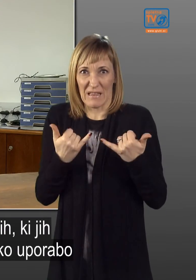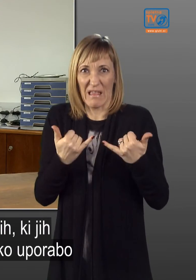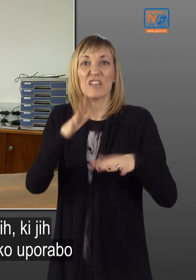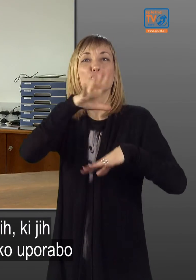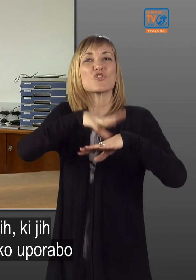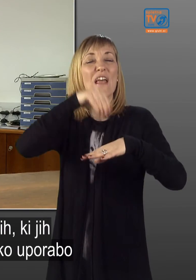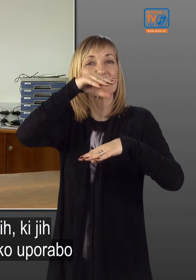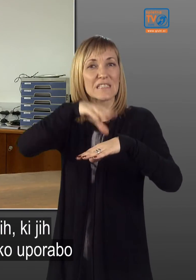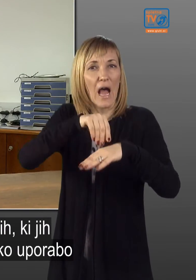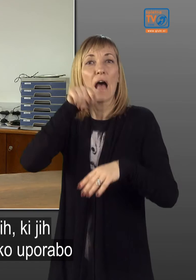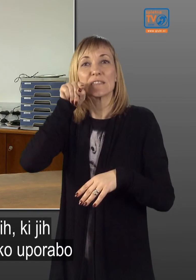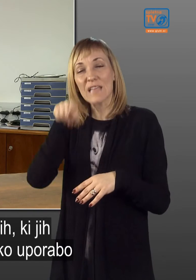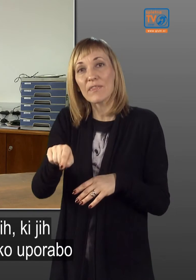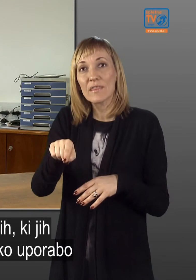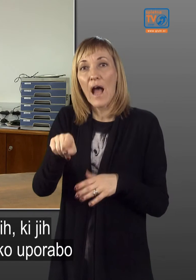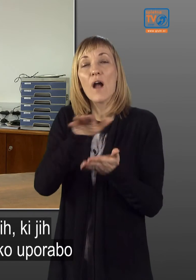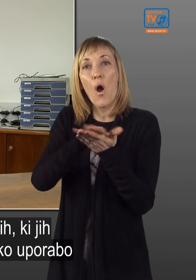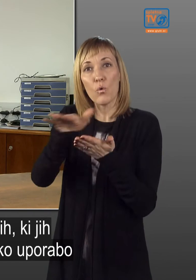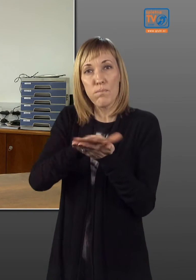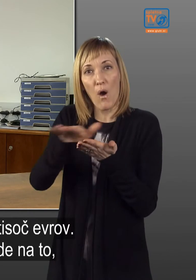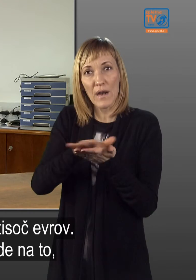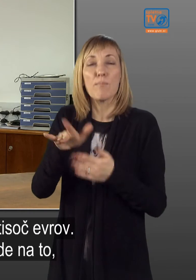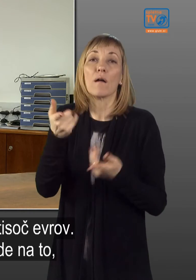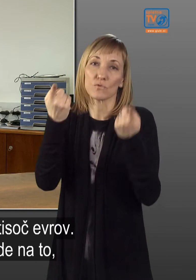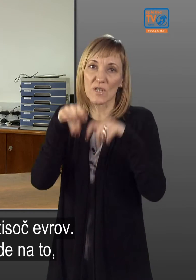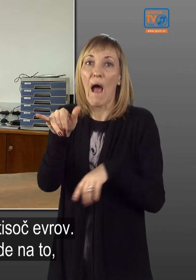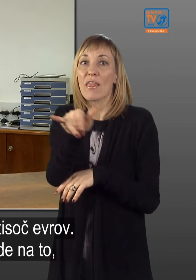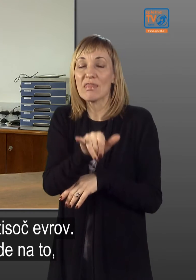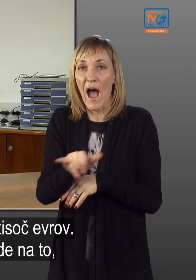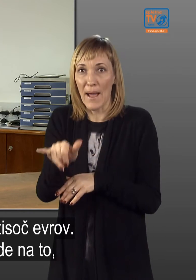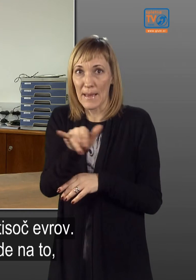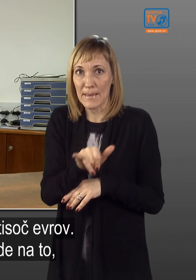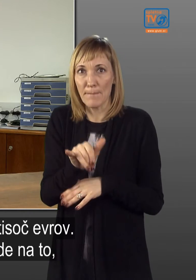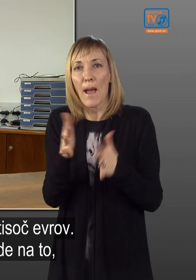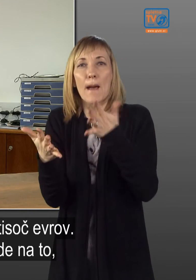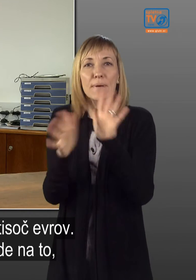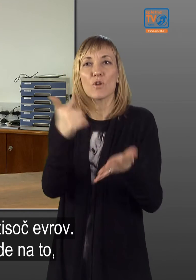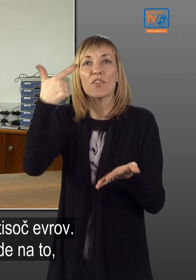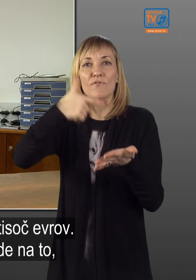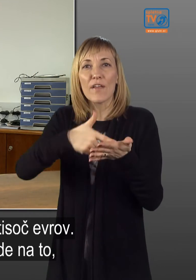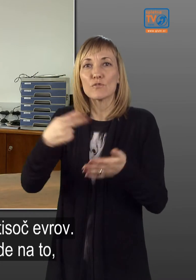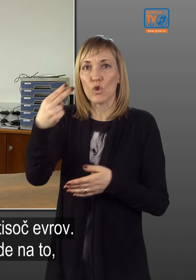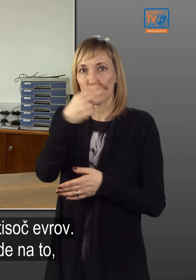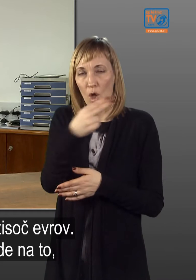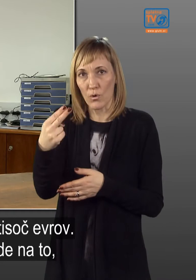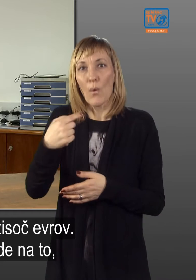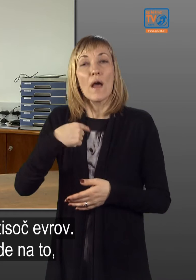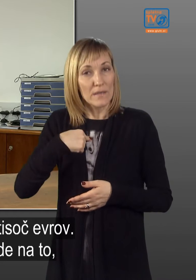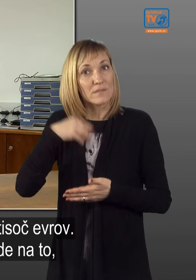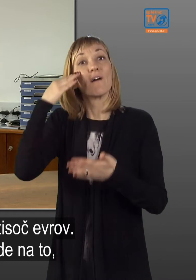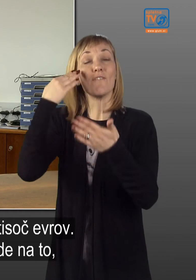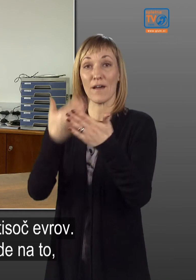primer na Švedskem, za tako uporabo oziroma najem približno 2000 evrov.